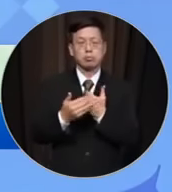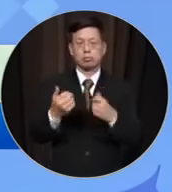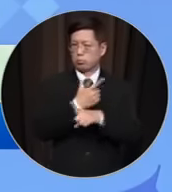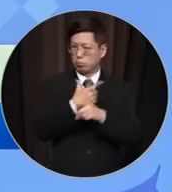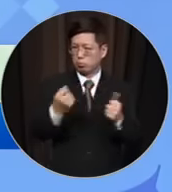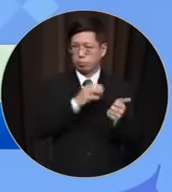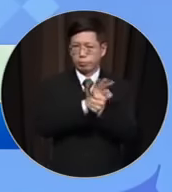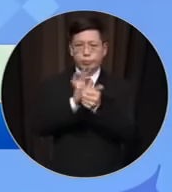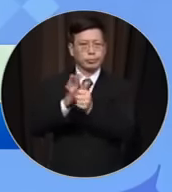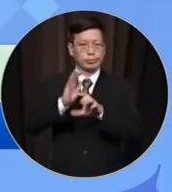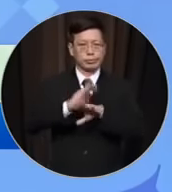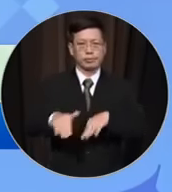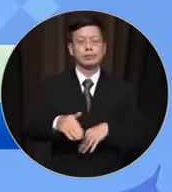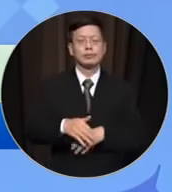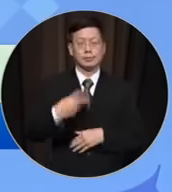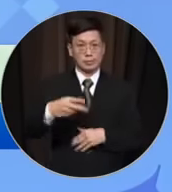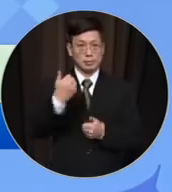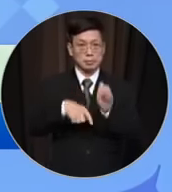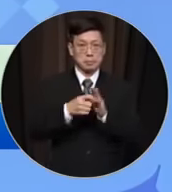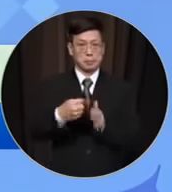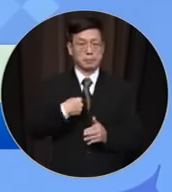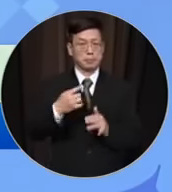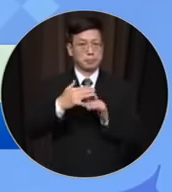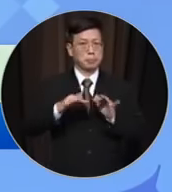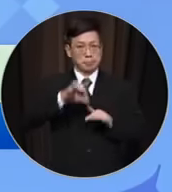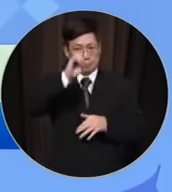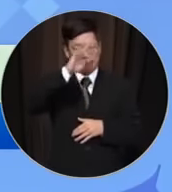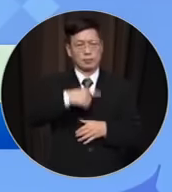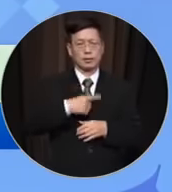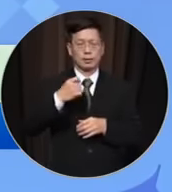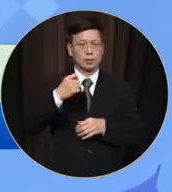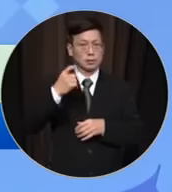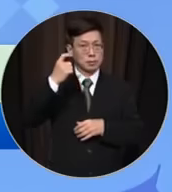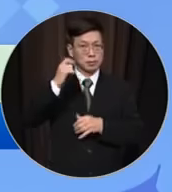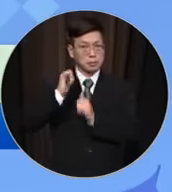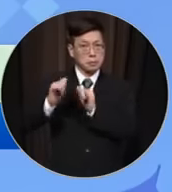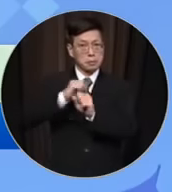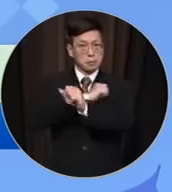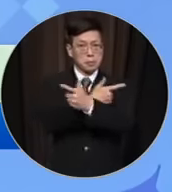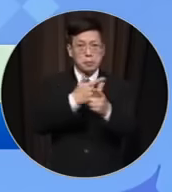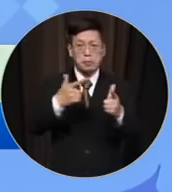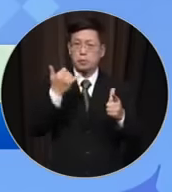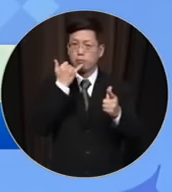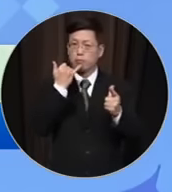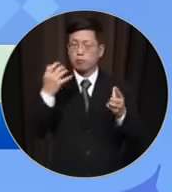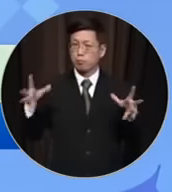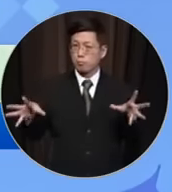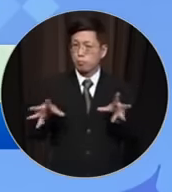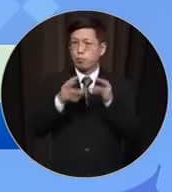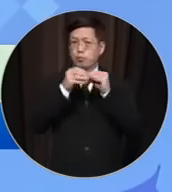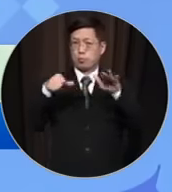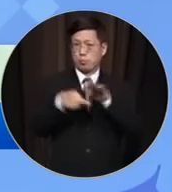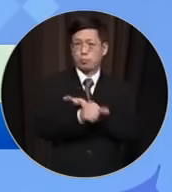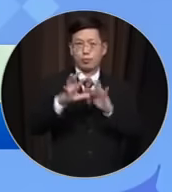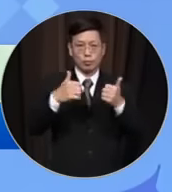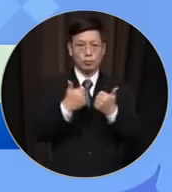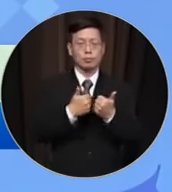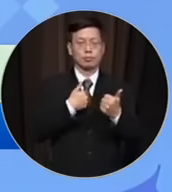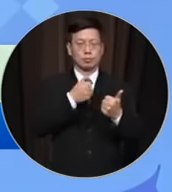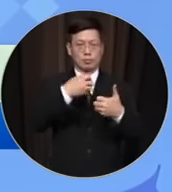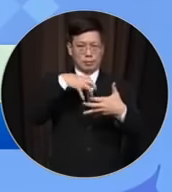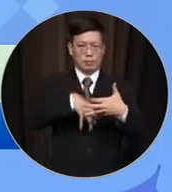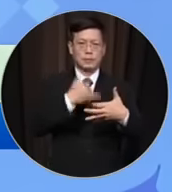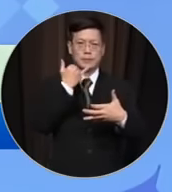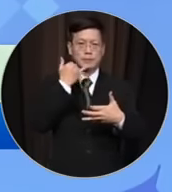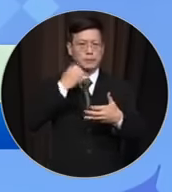好的帮助，这也代表民进党是让各种不同的族群能够进入到新的国会，在国会当中能